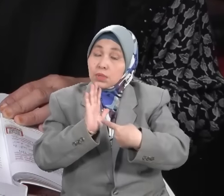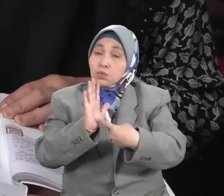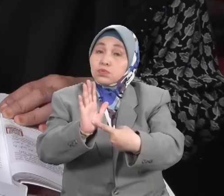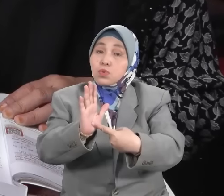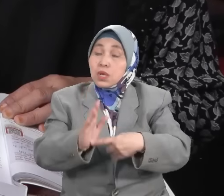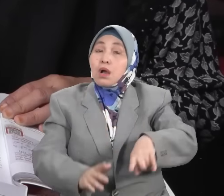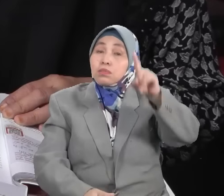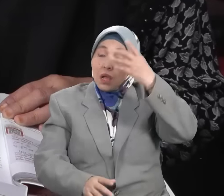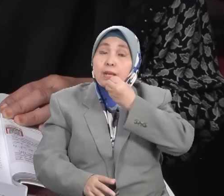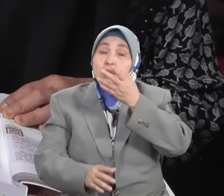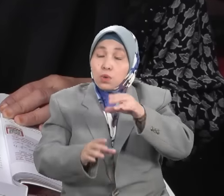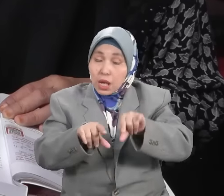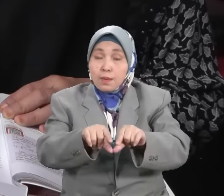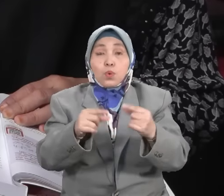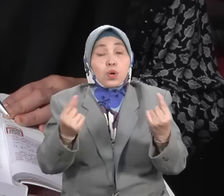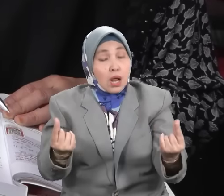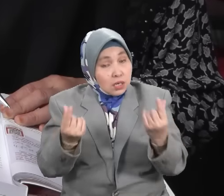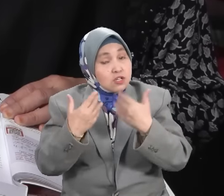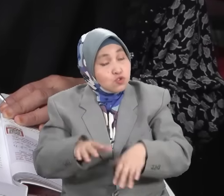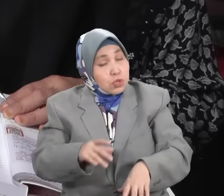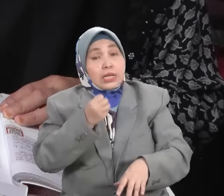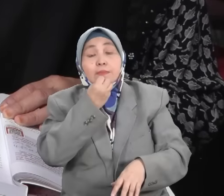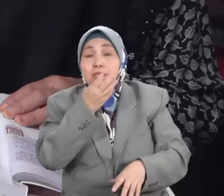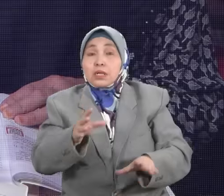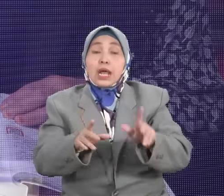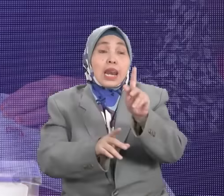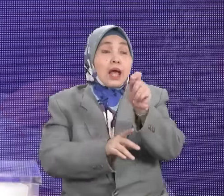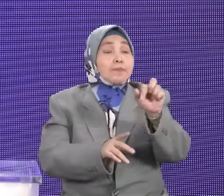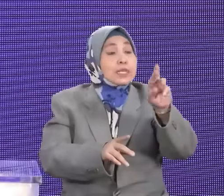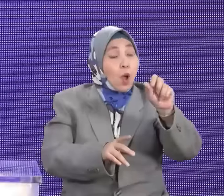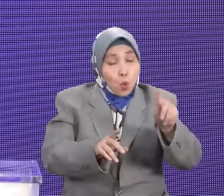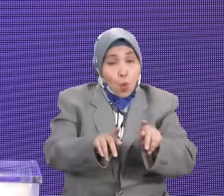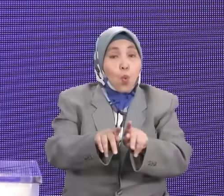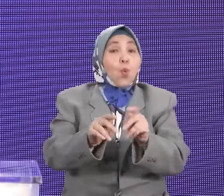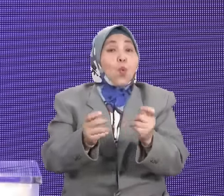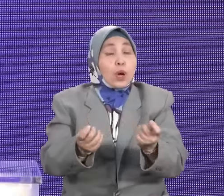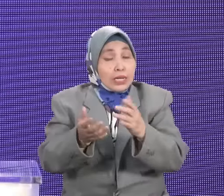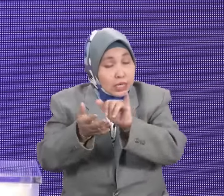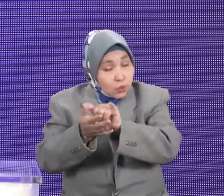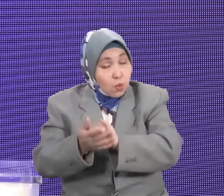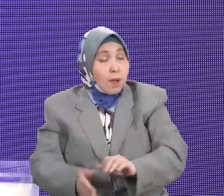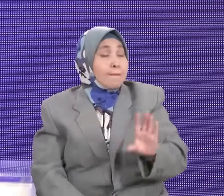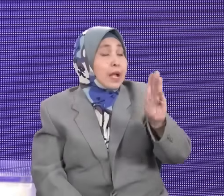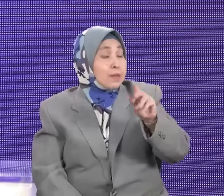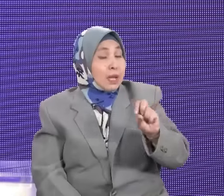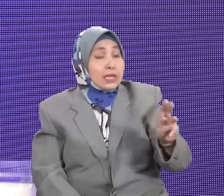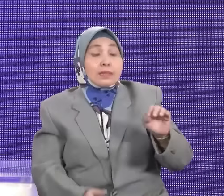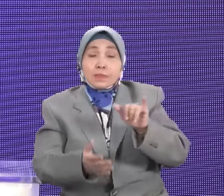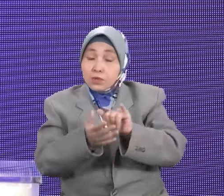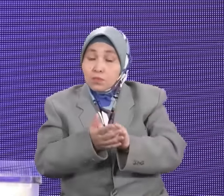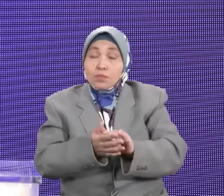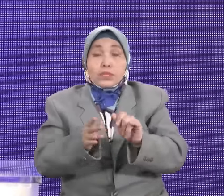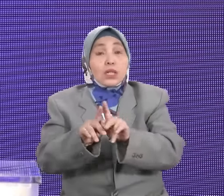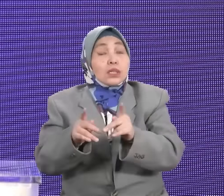Nyatakan di dalam Quran telah dinyatakan juga di dalam Taurat mim ba'dihi Ma bayyanahu linafil kitab ya